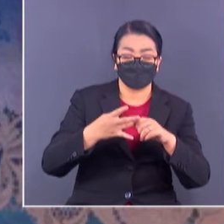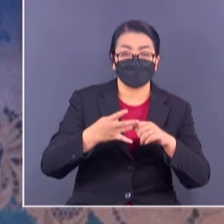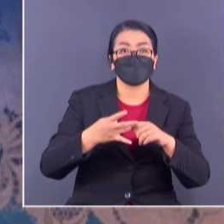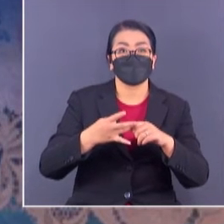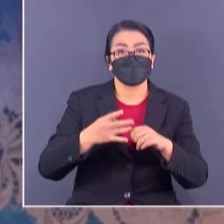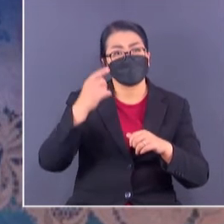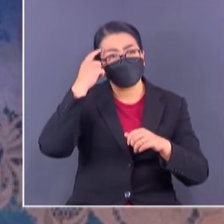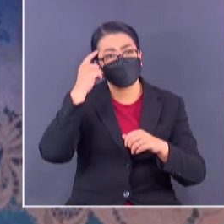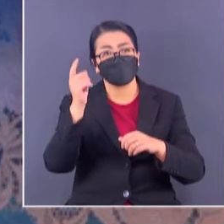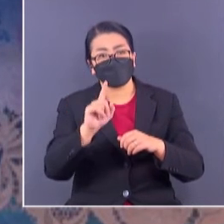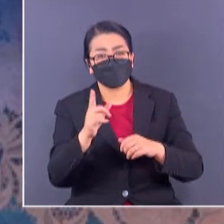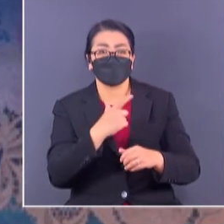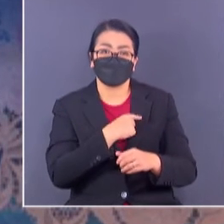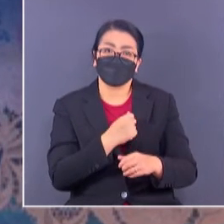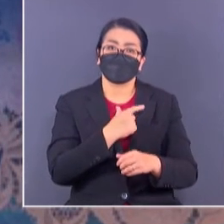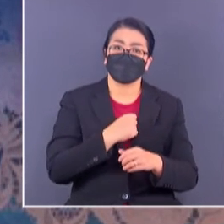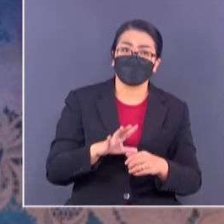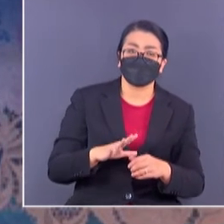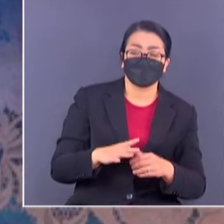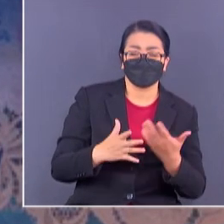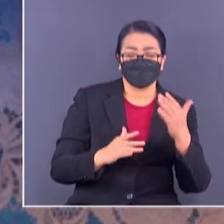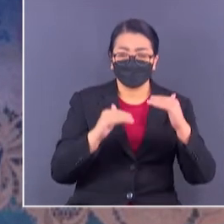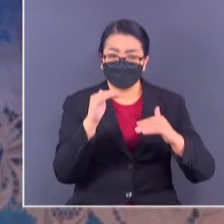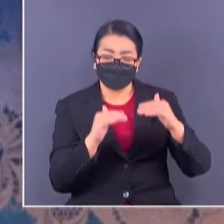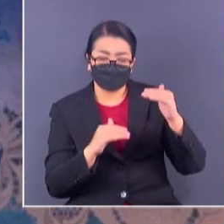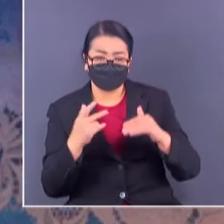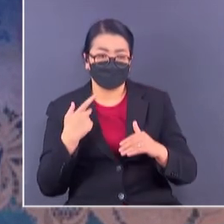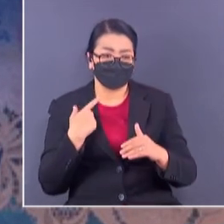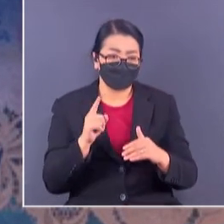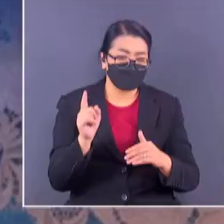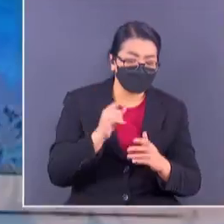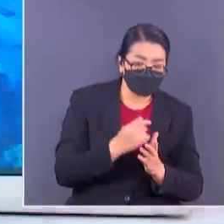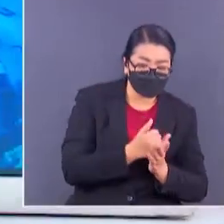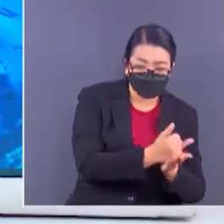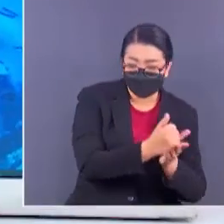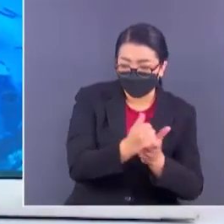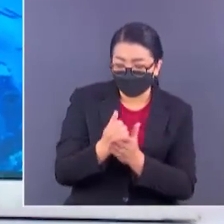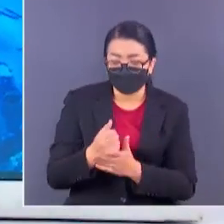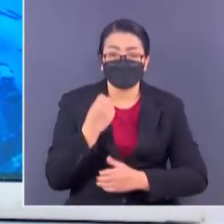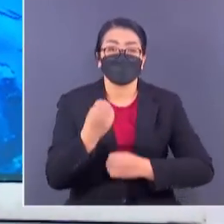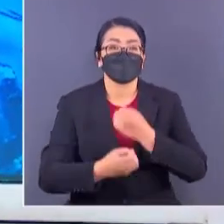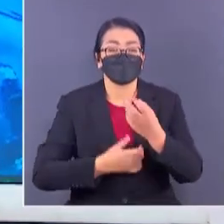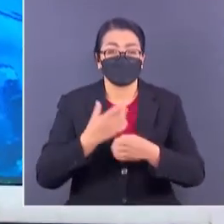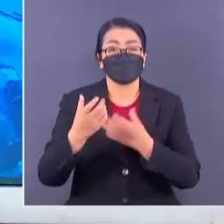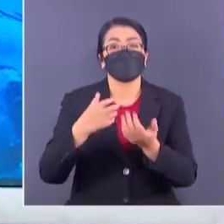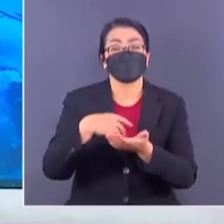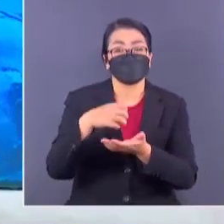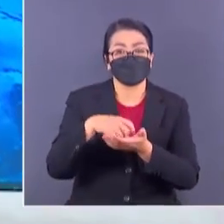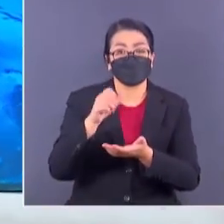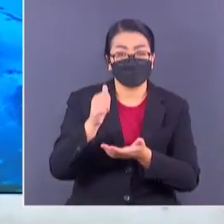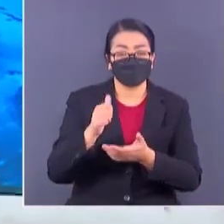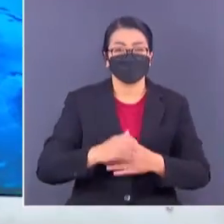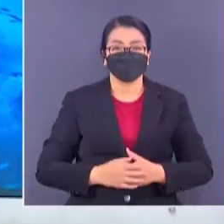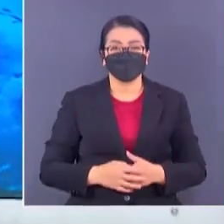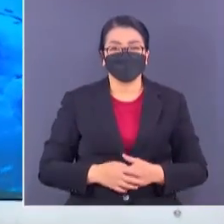คิดเห็นว่าอย่างไรชอบไม่ชอบได้เปรียบเสียเปรียบจะเอื้อประโยชน์ต่อใครอะไรยังไงบ้างเข้าไปแสดงความคิดเห็นของเว็บไซต์สำนักงานสลากได้เลย